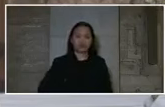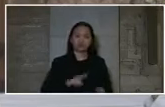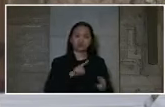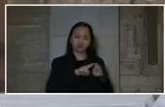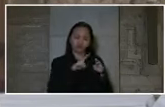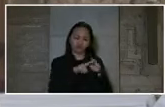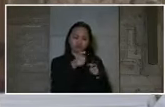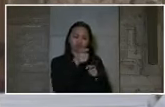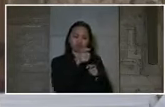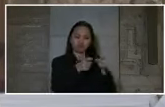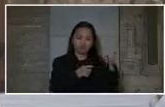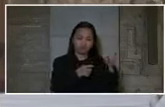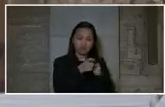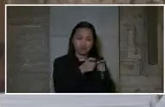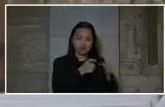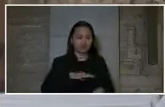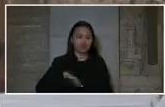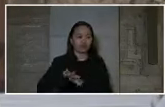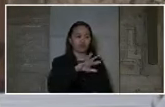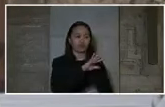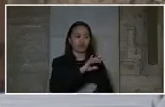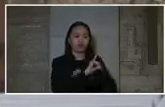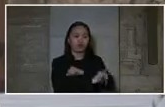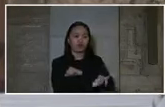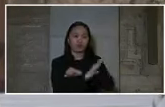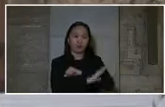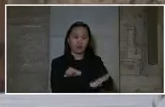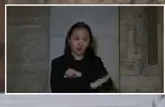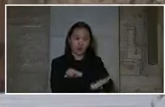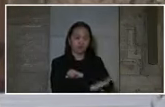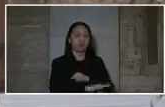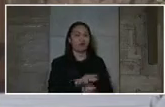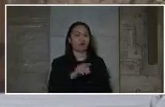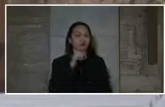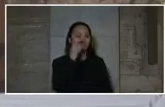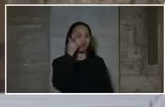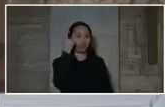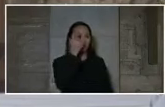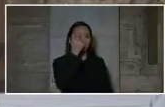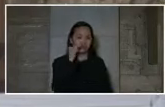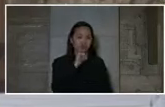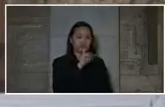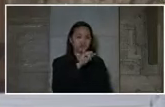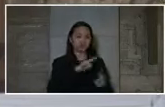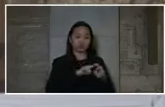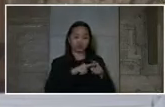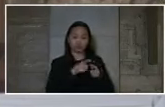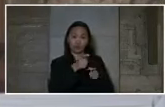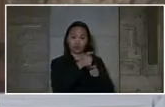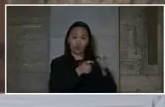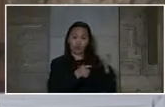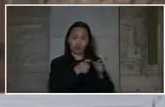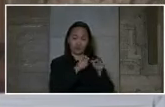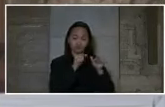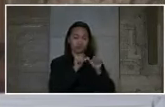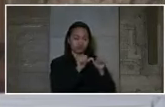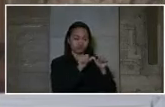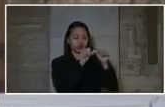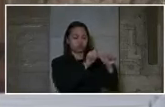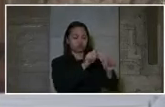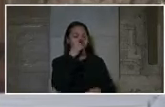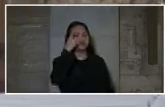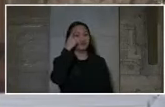Maghahari siya sa angka ni Jacob magpakailanman at ang kanyang paghahari ay walang hanggan."